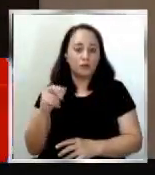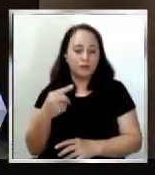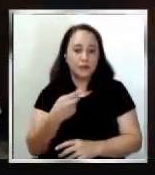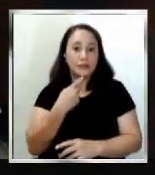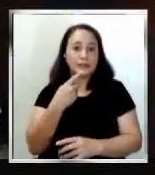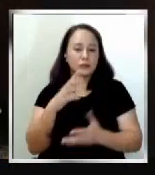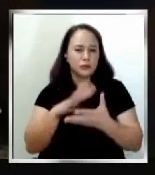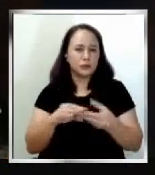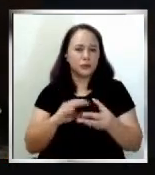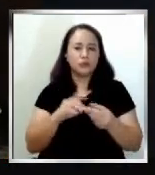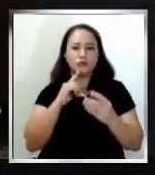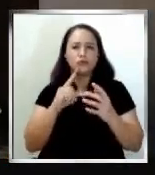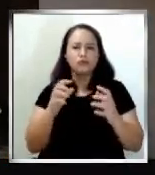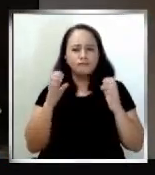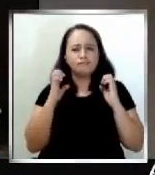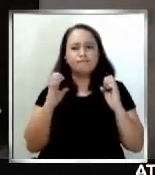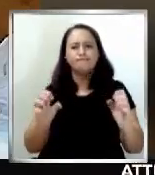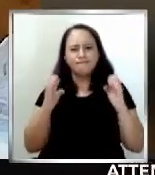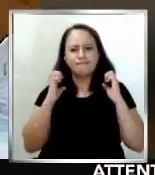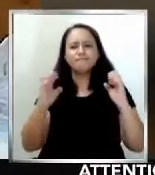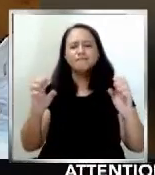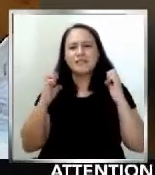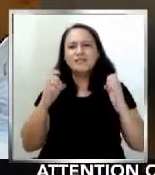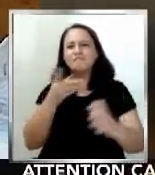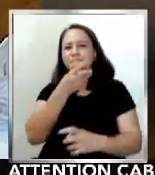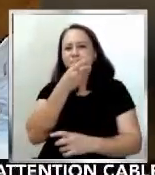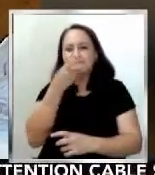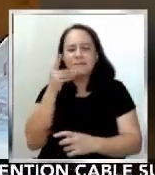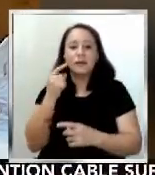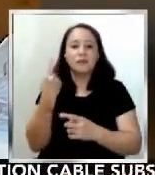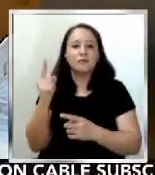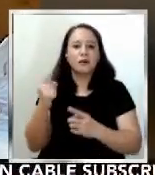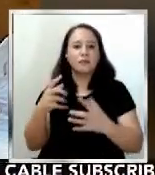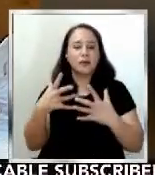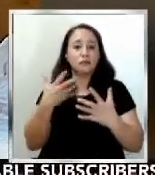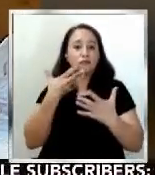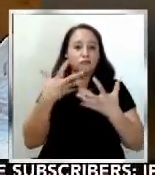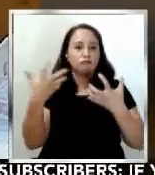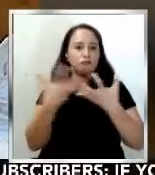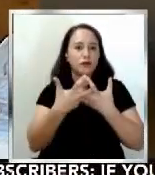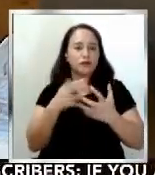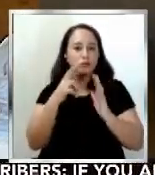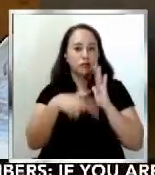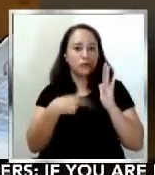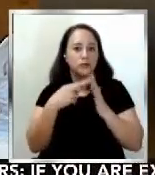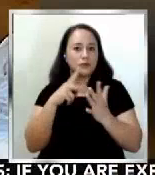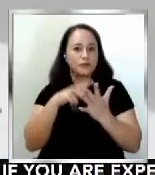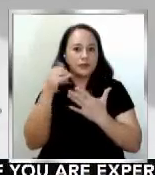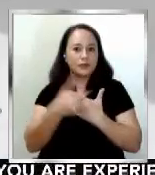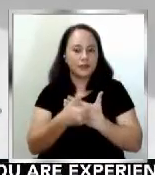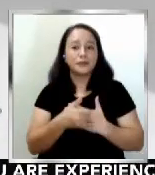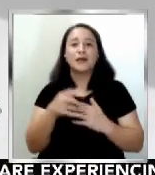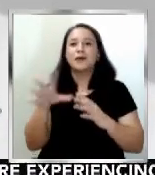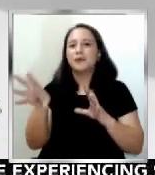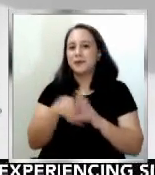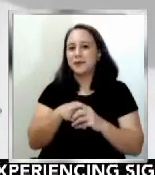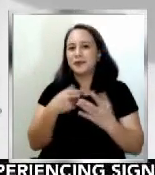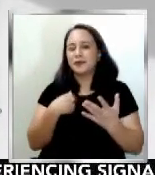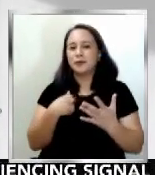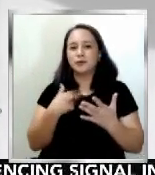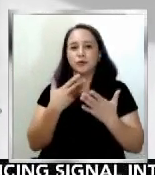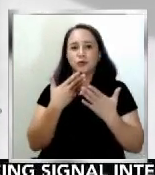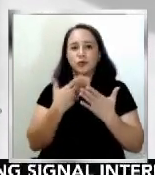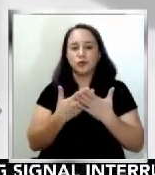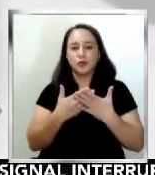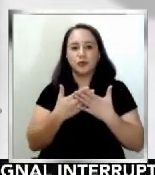niya talaga ang pag-workout at diet para mas maging buff at swak sa role sa project. Bonus na lang daw ang kanyang well-flexed